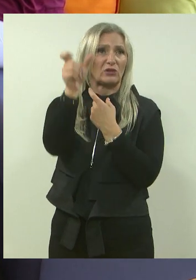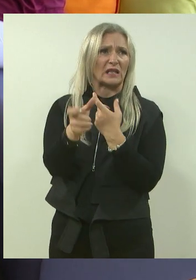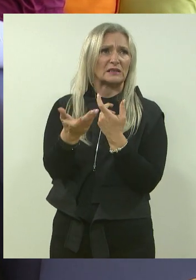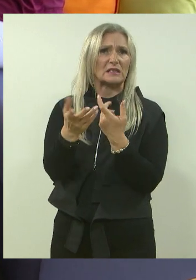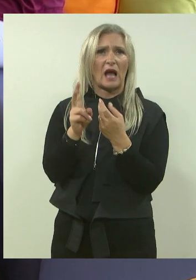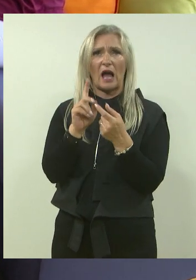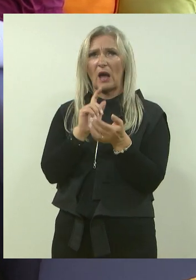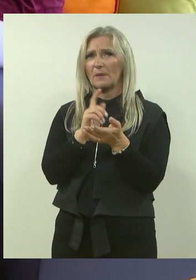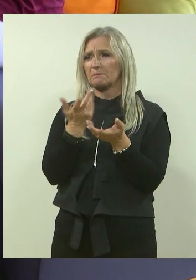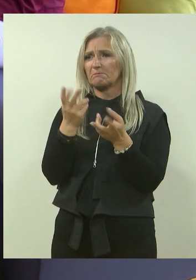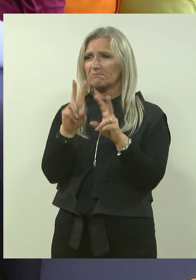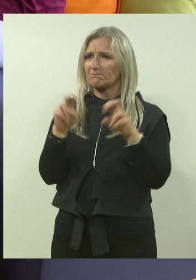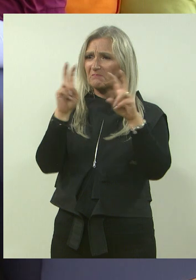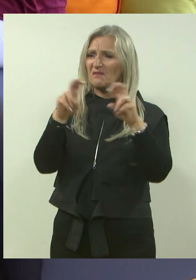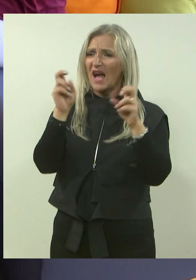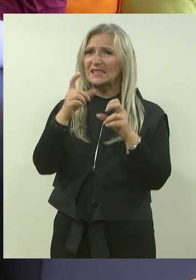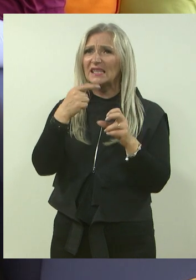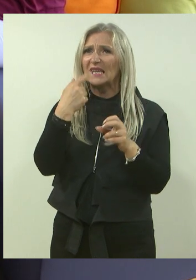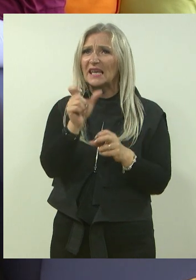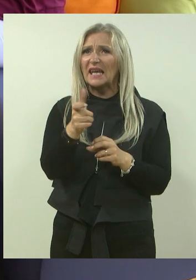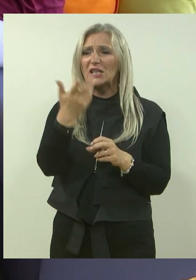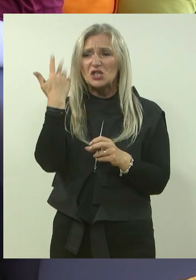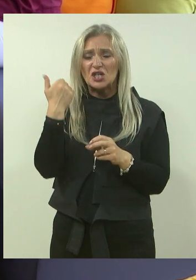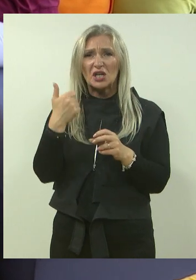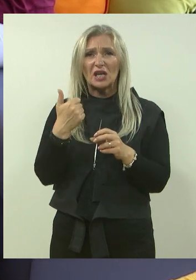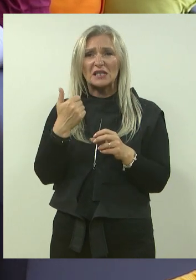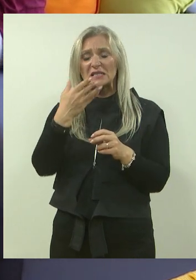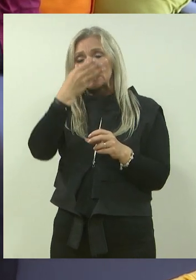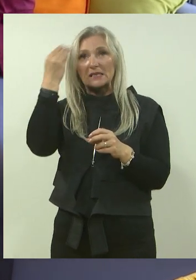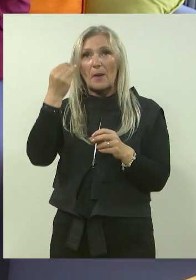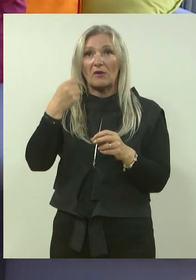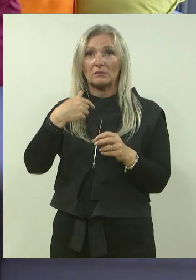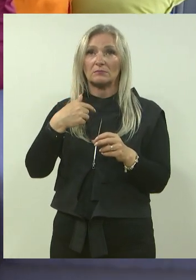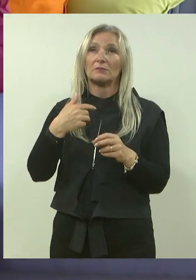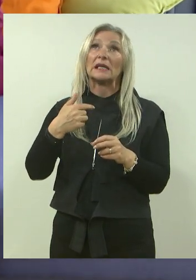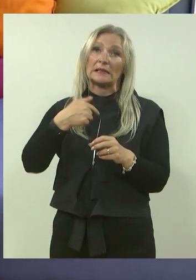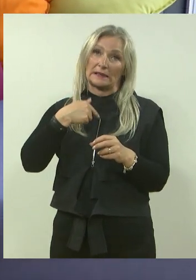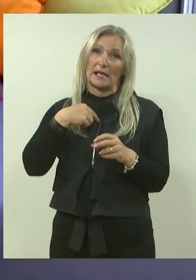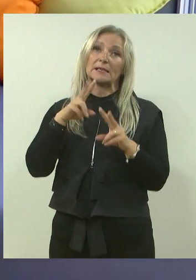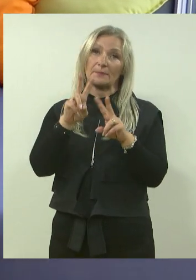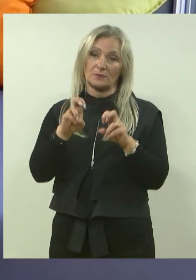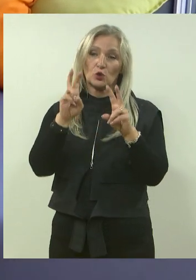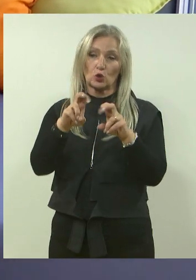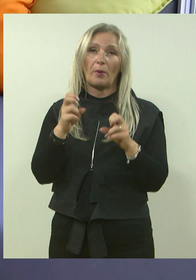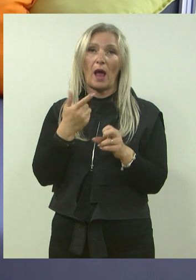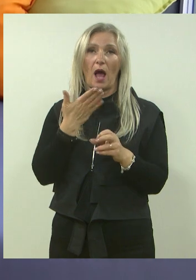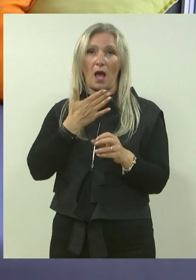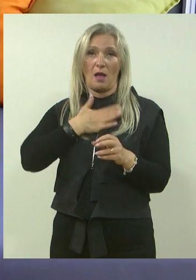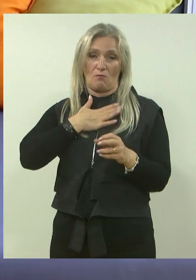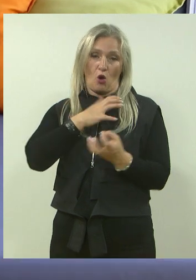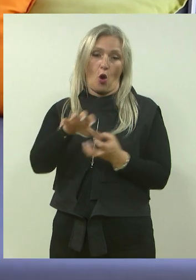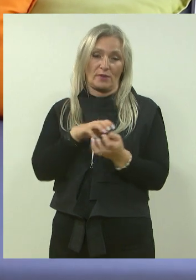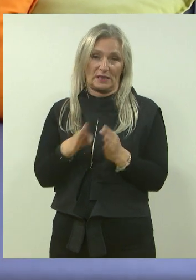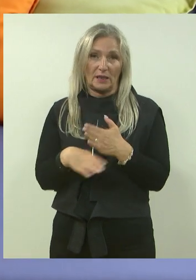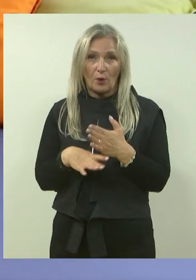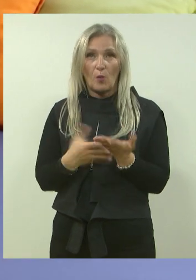vadi nekakve riječi kajkavske iz zaborava. Pa ja sam riječi skupila iz svoje kraja, znači moja obitelj mi je u tome pomogla